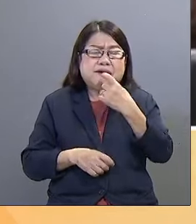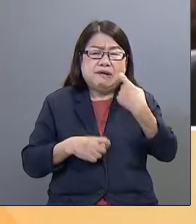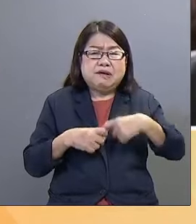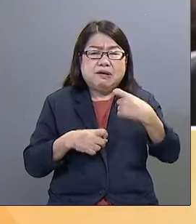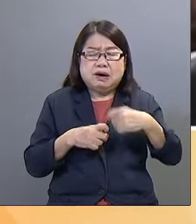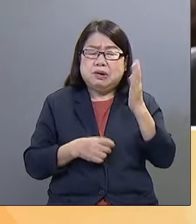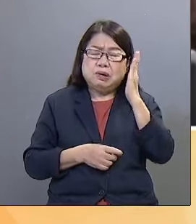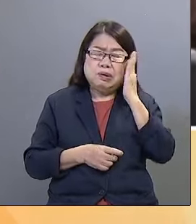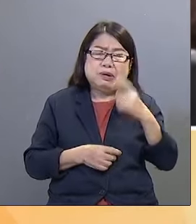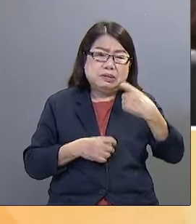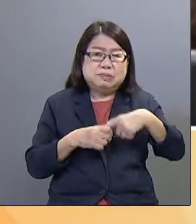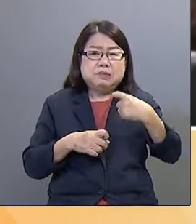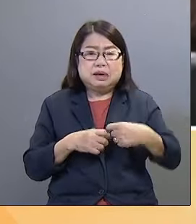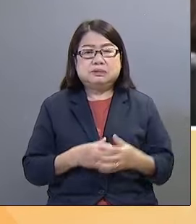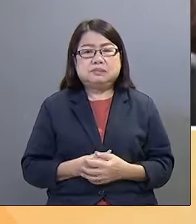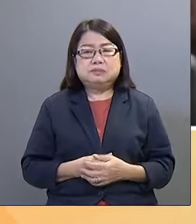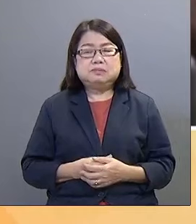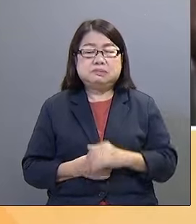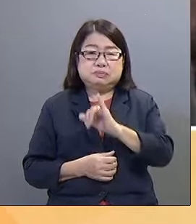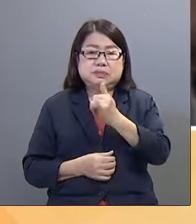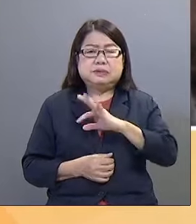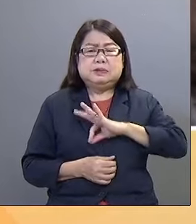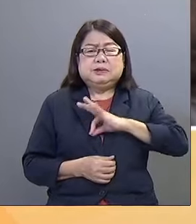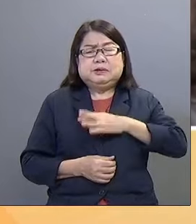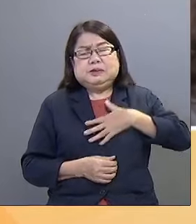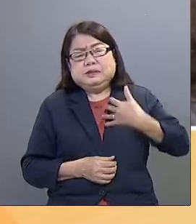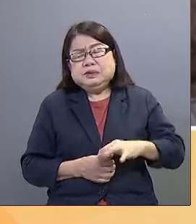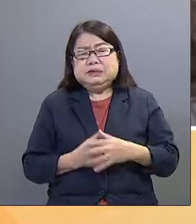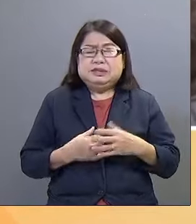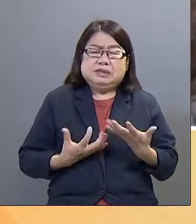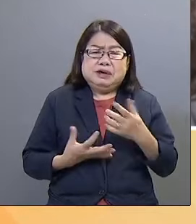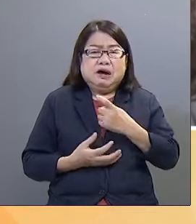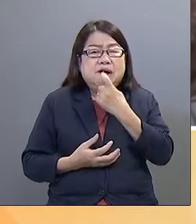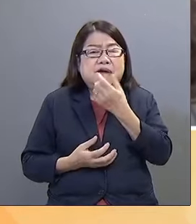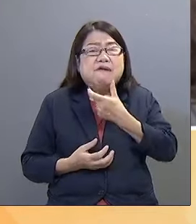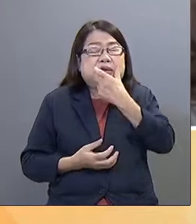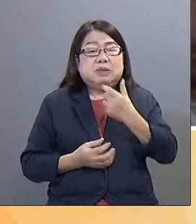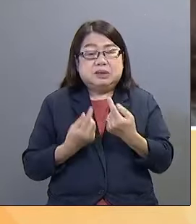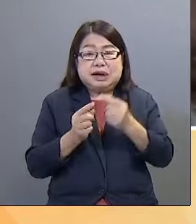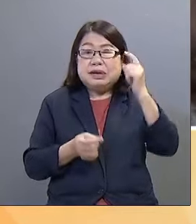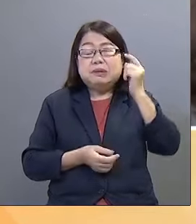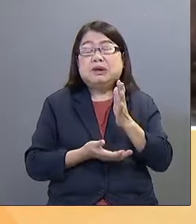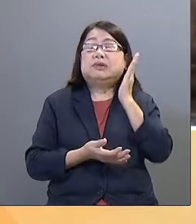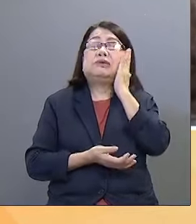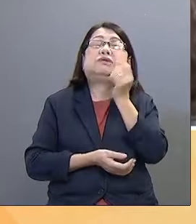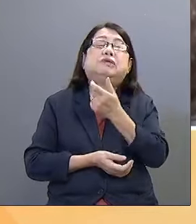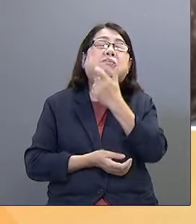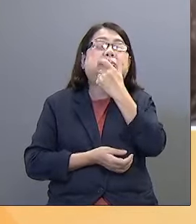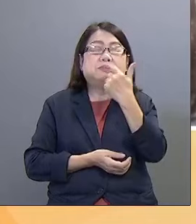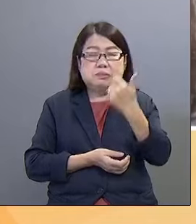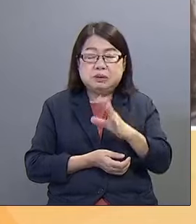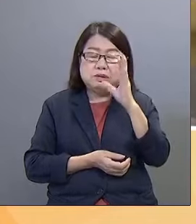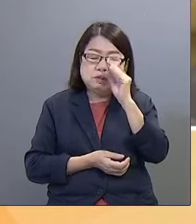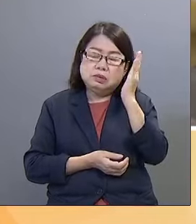าดก็อจะเป็ได้ก็หรอถ้กรัวลว่าุปกรณสัย มจะตกเข้าคอไป